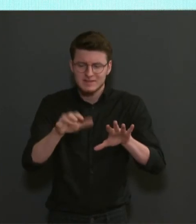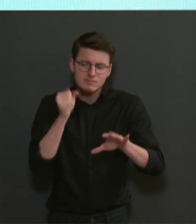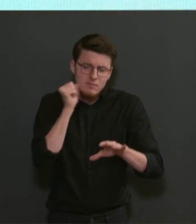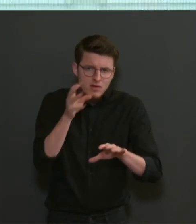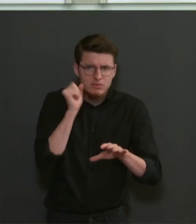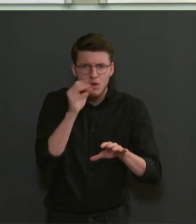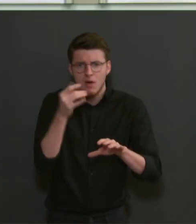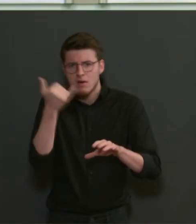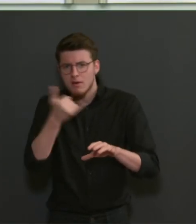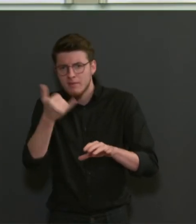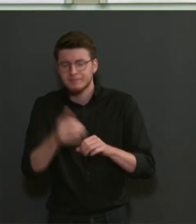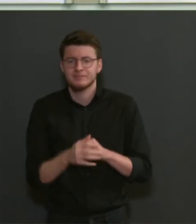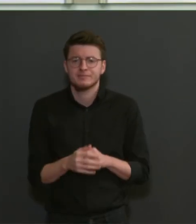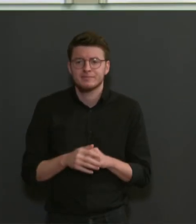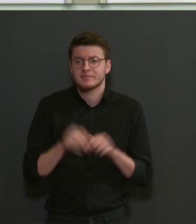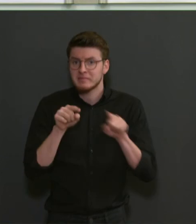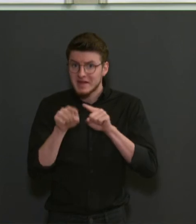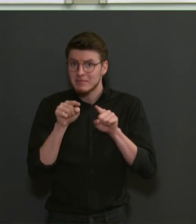op weekbasis.